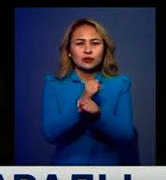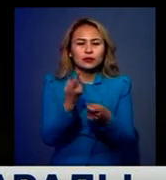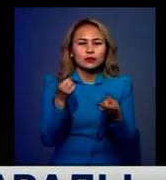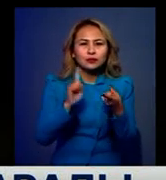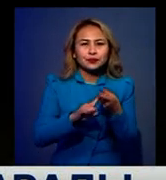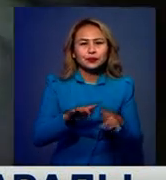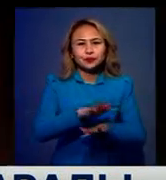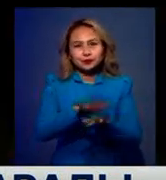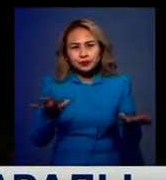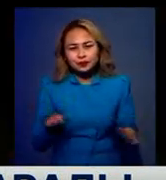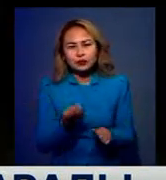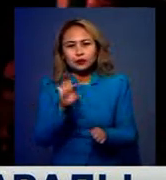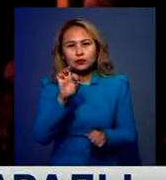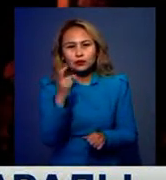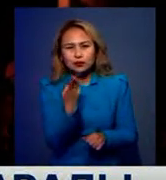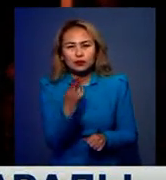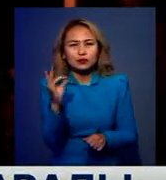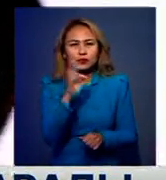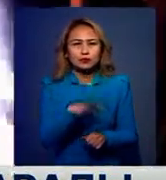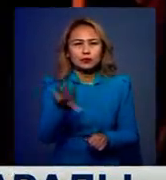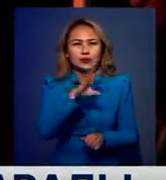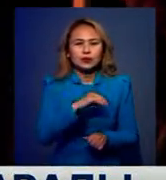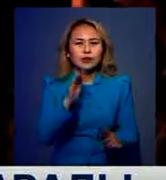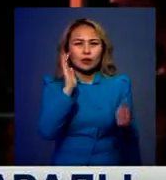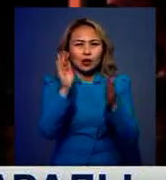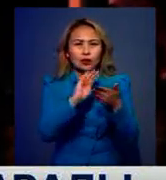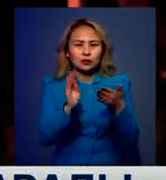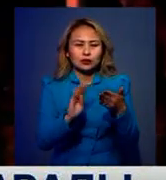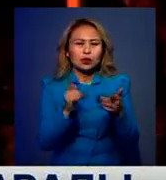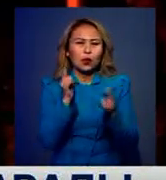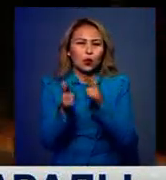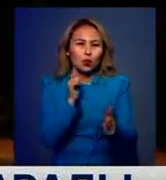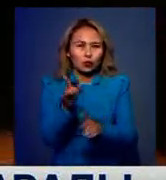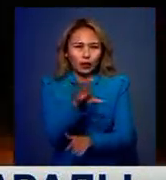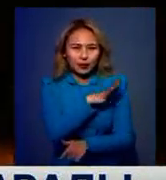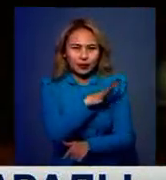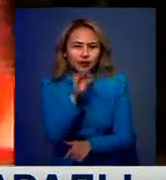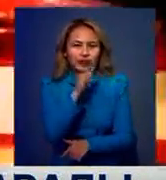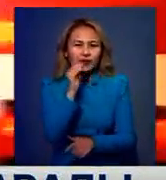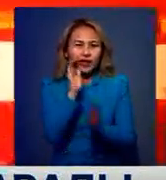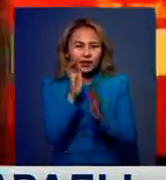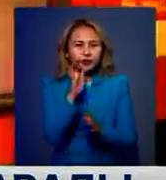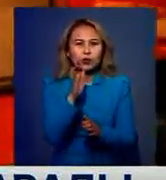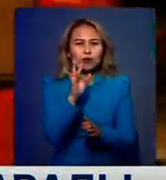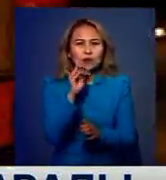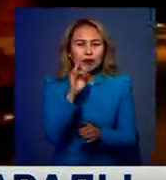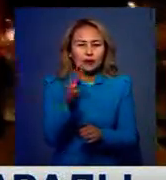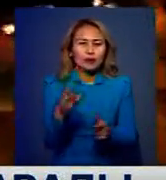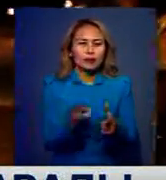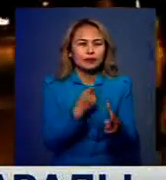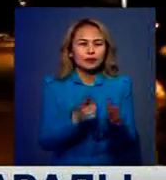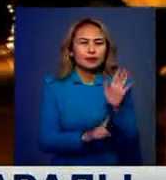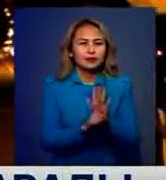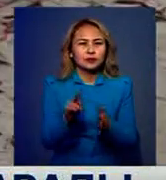байланысты билік өкілдері әлеуметтік желі мен мессенджерлерді бұғаттап тастады. Аралда Facebook, Instagram, YouTube